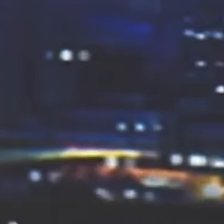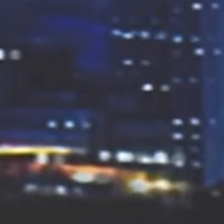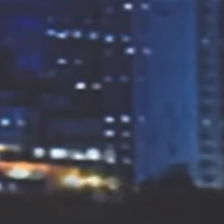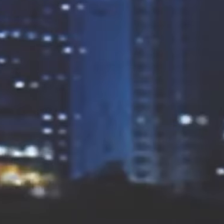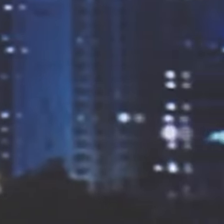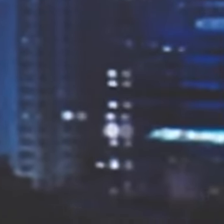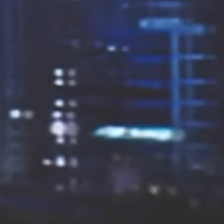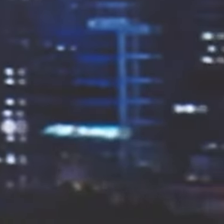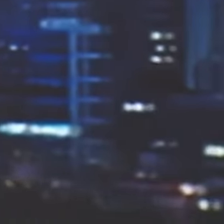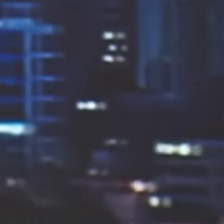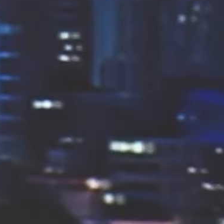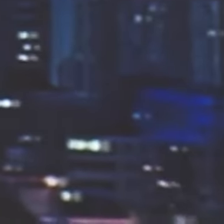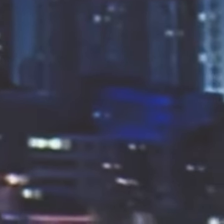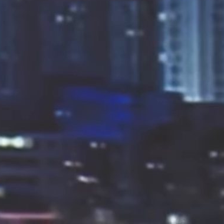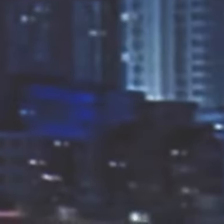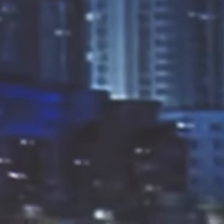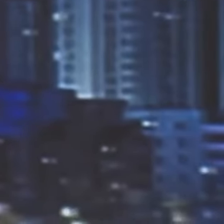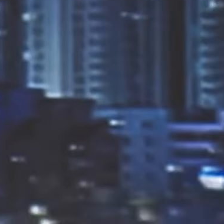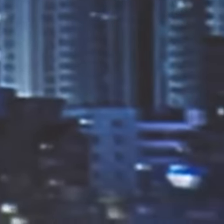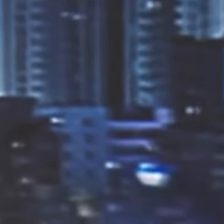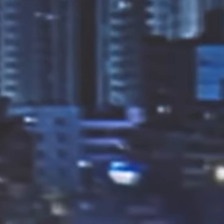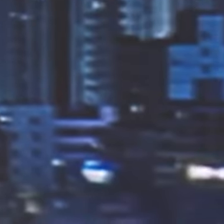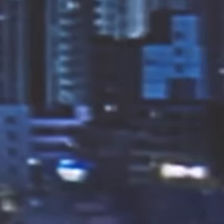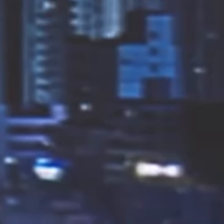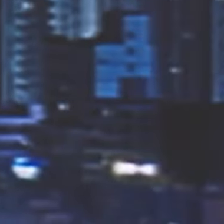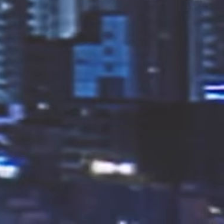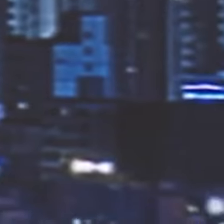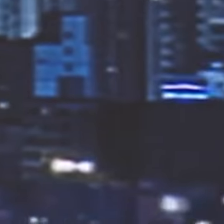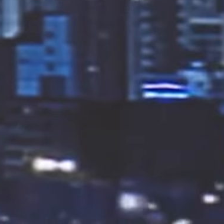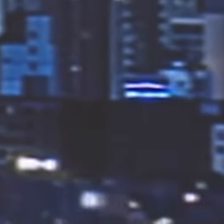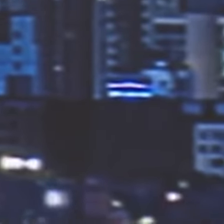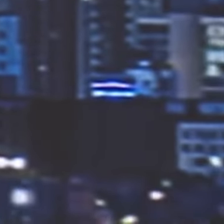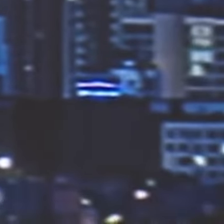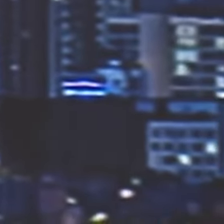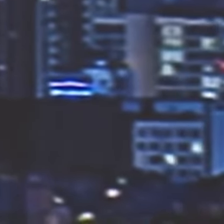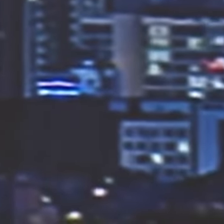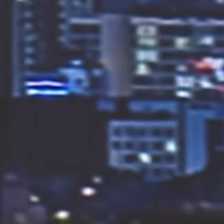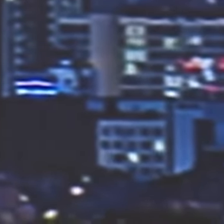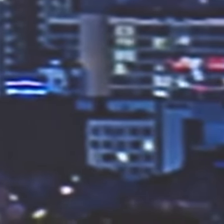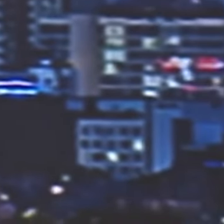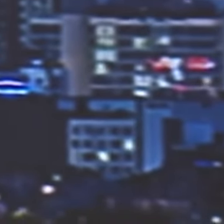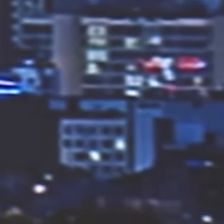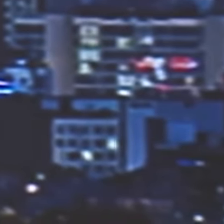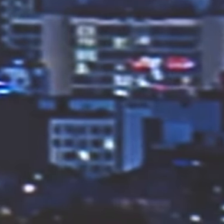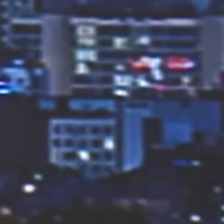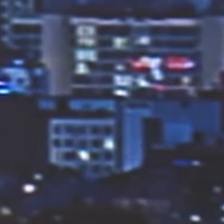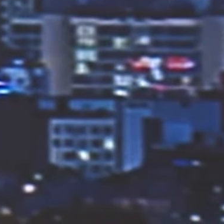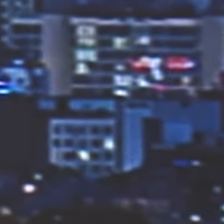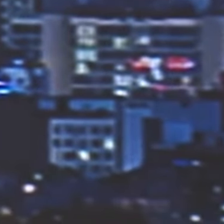JTBC 뉴스를 시청해주신 여러분 고맙습니다. 저희는 저녁 6시 50분 뉴스룸에서 뵙겠습니다.